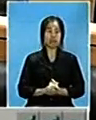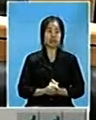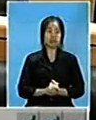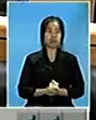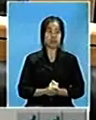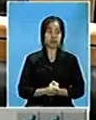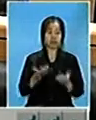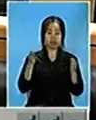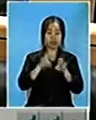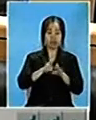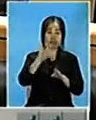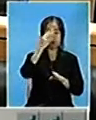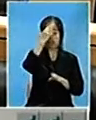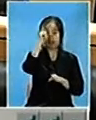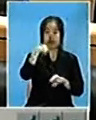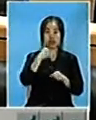ที่ไม่ถูกยุบเพราะไม่ได้ทำผิดครับ